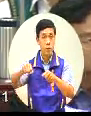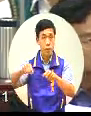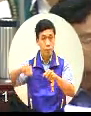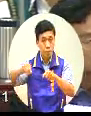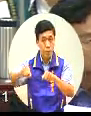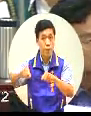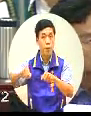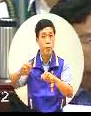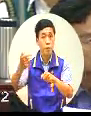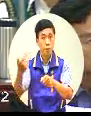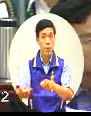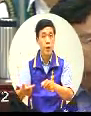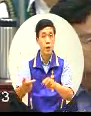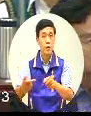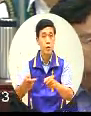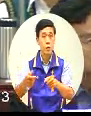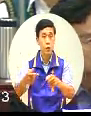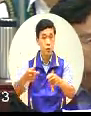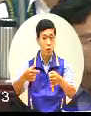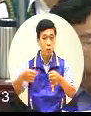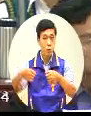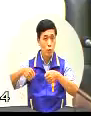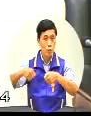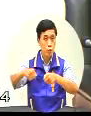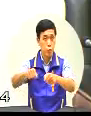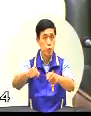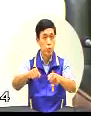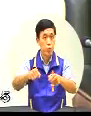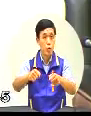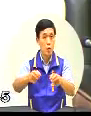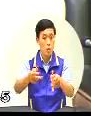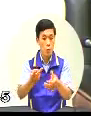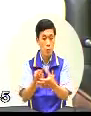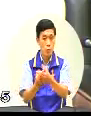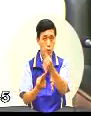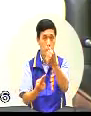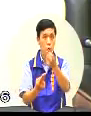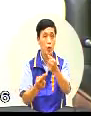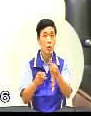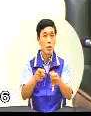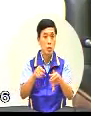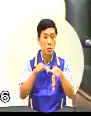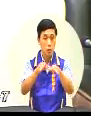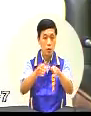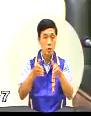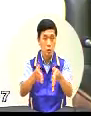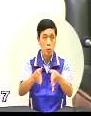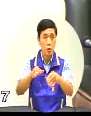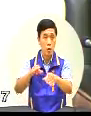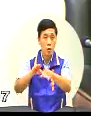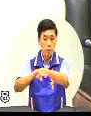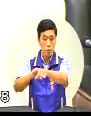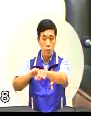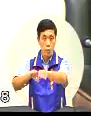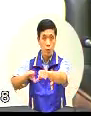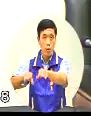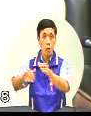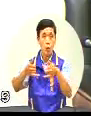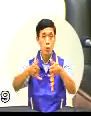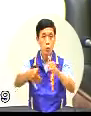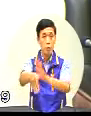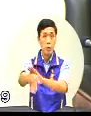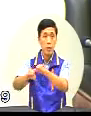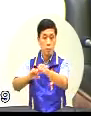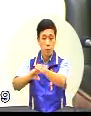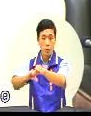合的车道的部分。 也就是说你们把停车的空间给它取消掉，然后来 移到路外。 好，那你